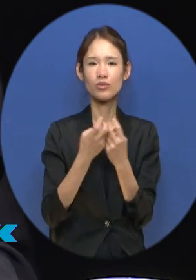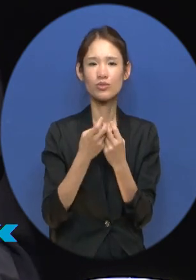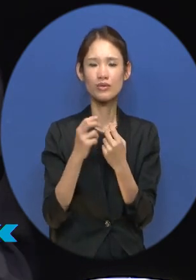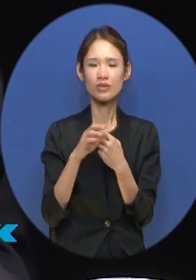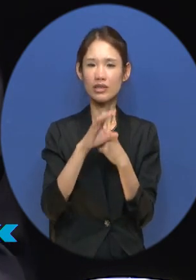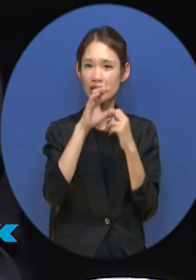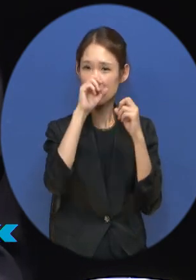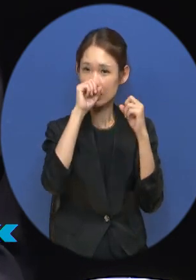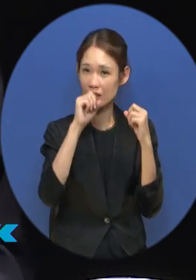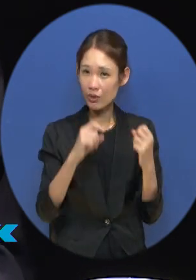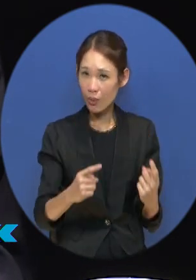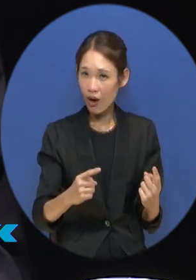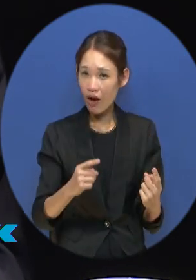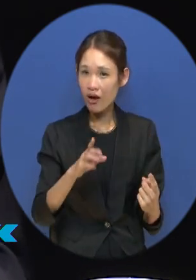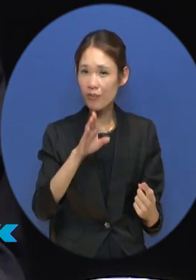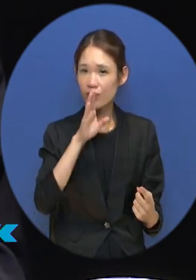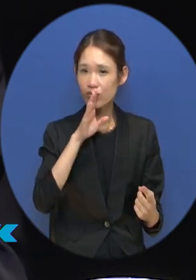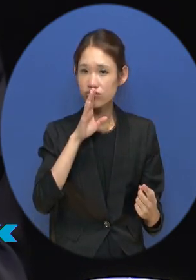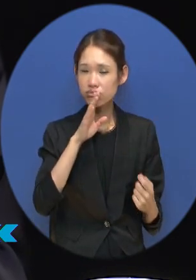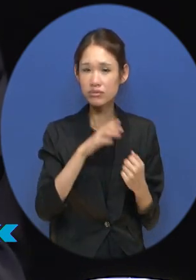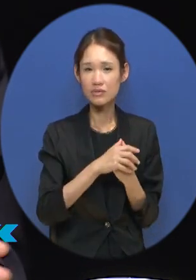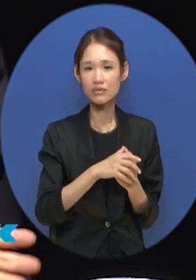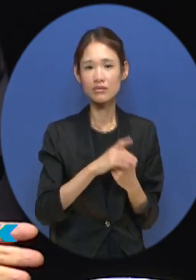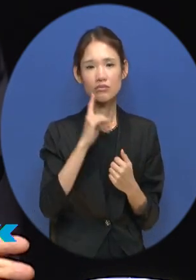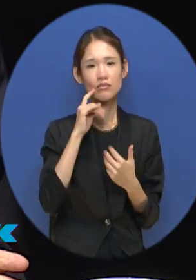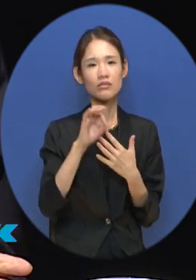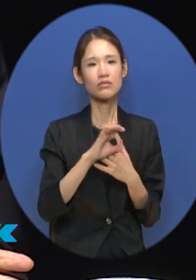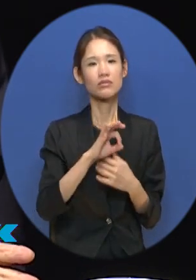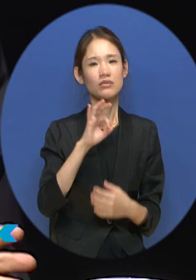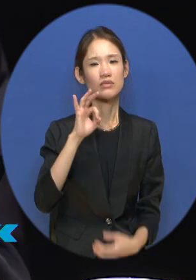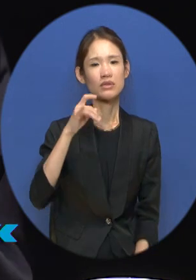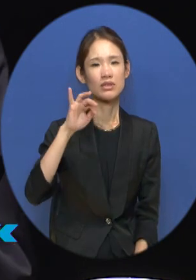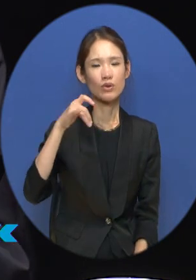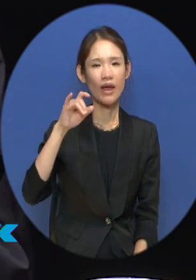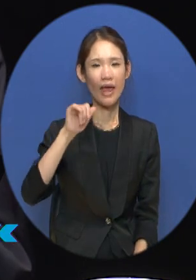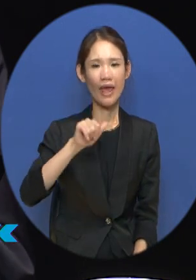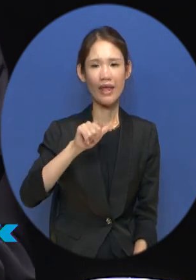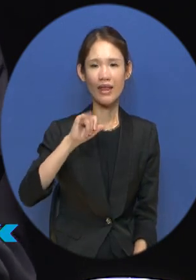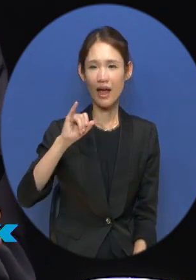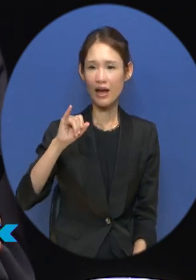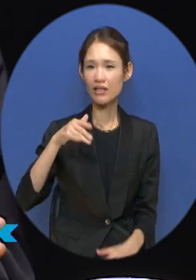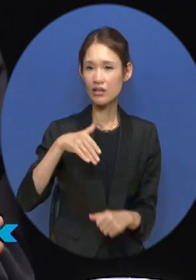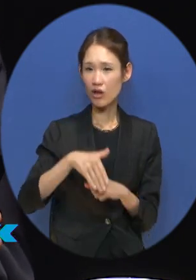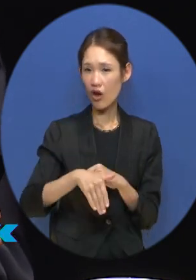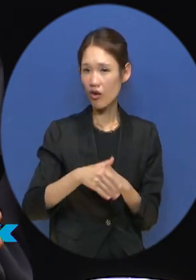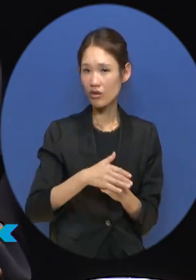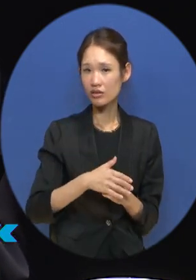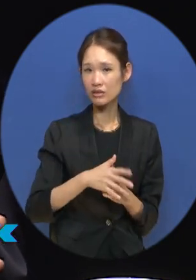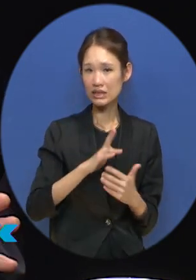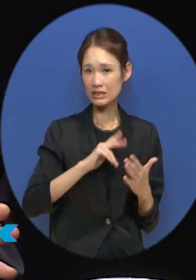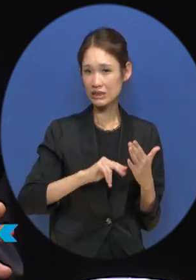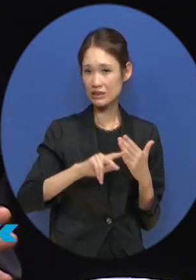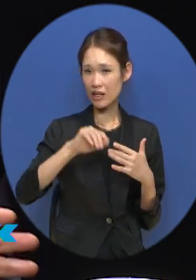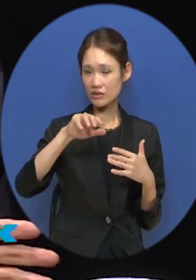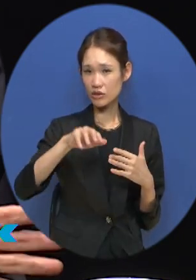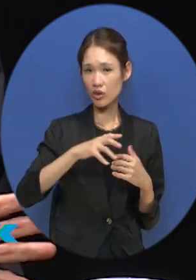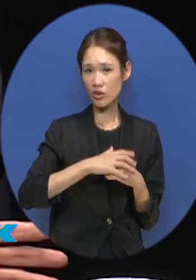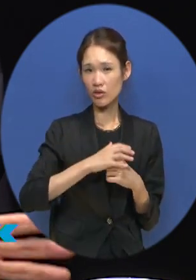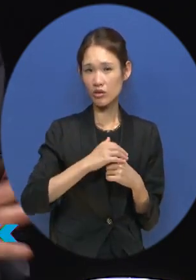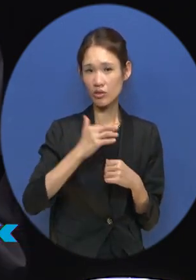보면 우리한테는 기회입니다. 우리가 만약에 인공지능형 이런 그 지하철 공기질